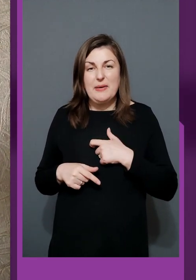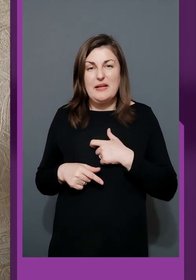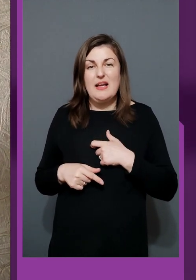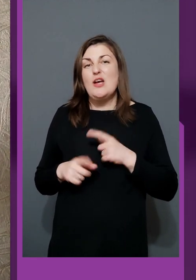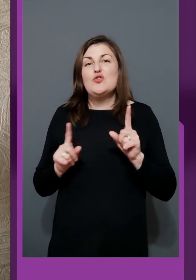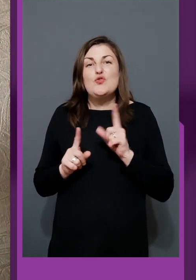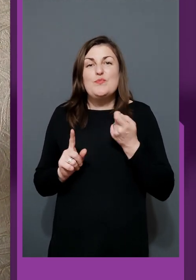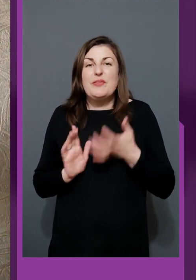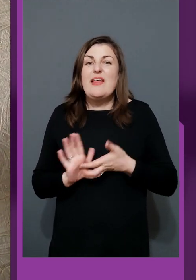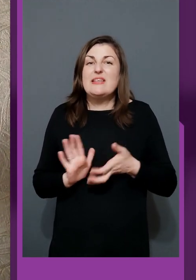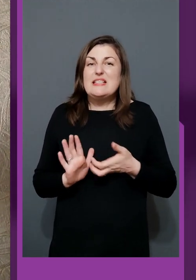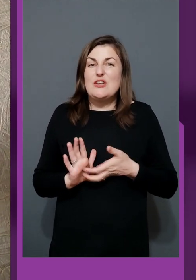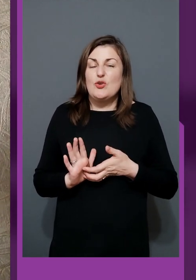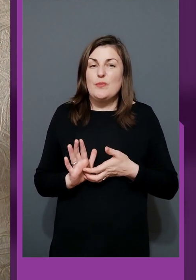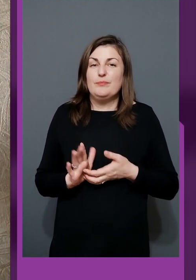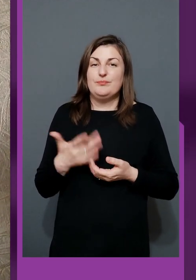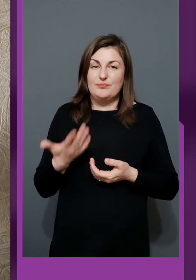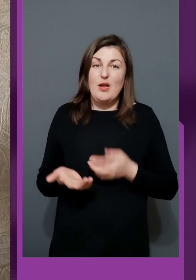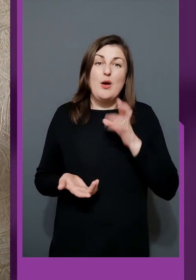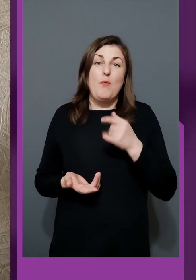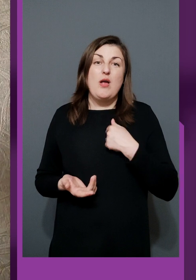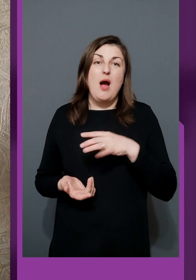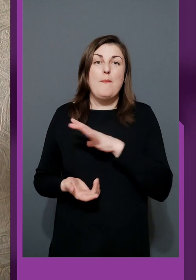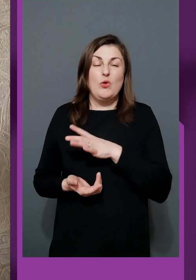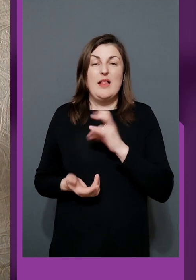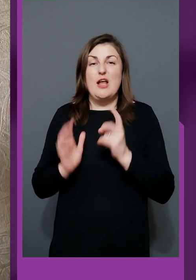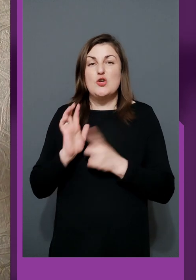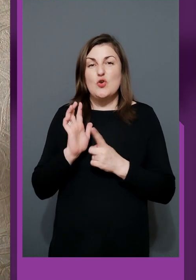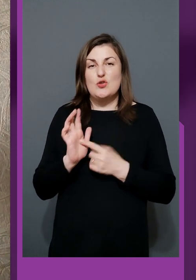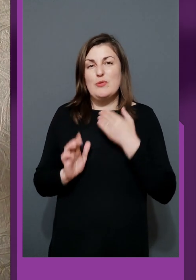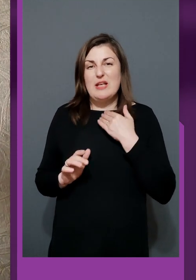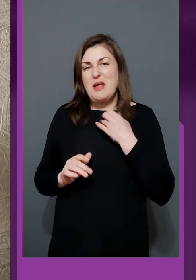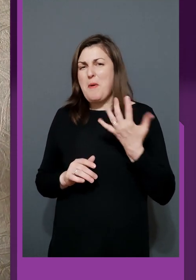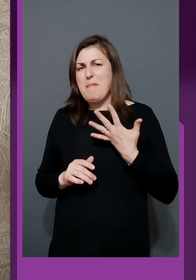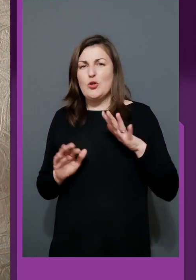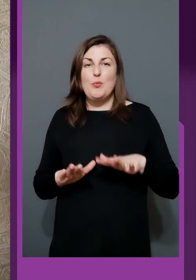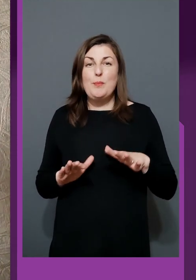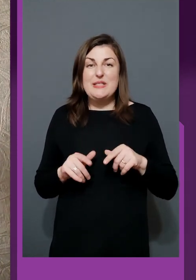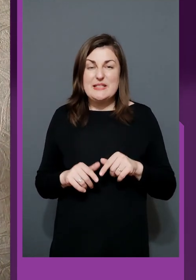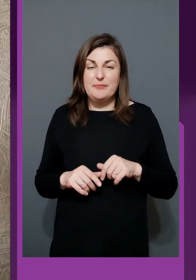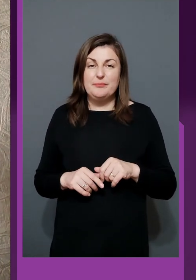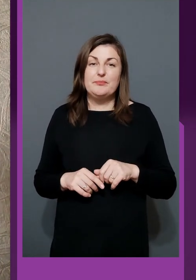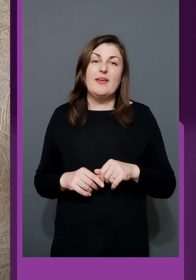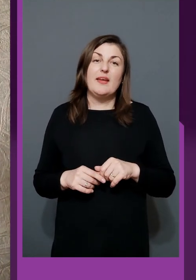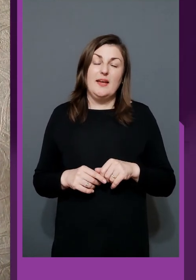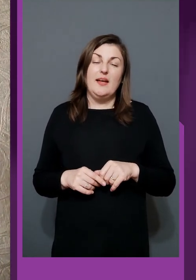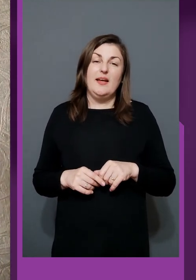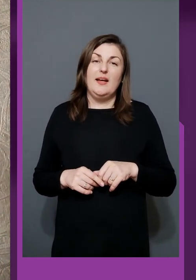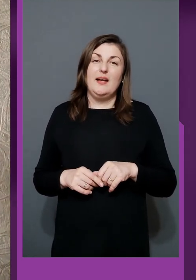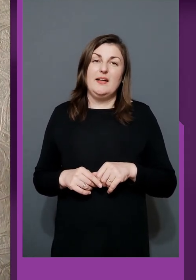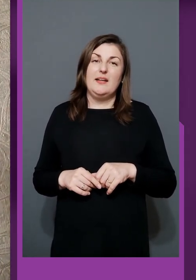себе чогось не ви стачило ось Бо я була на шостому здається або п'ятому місці